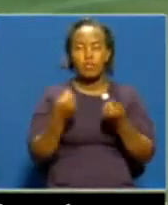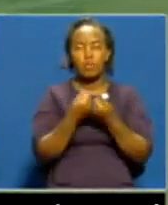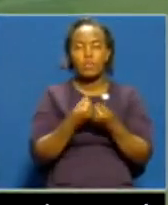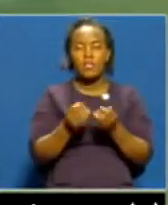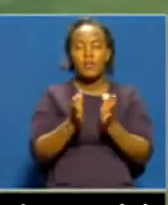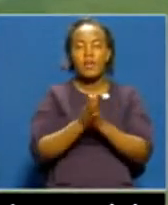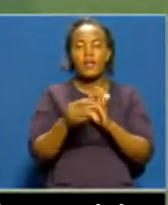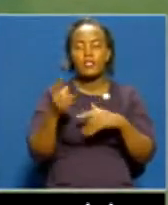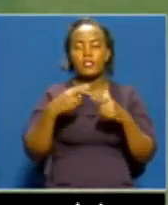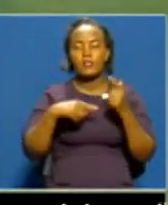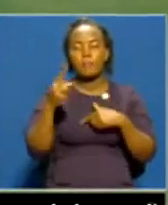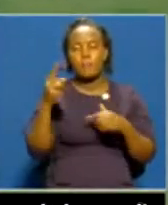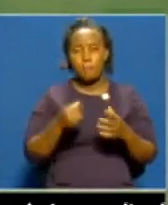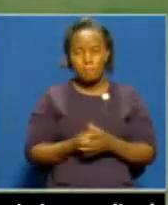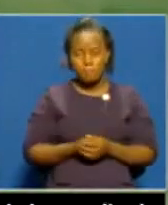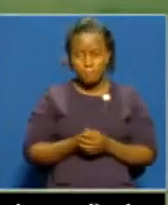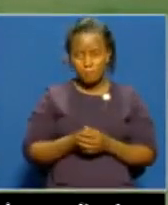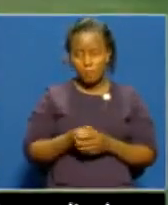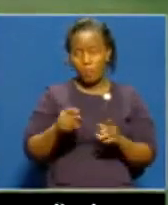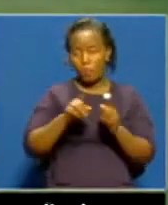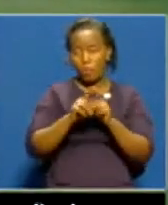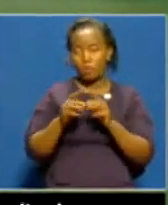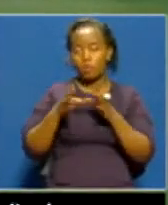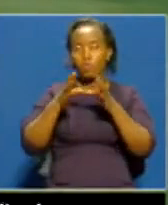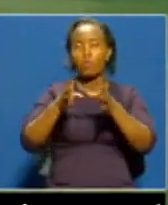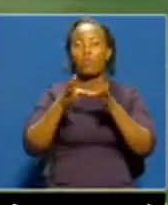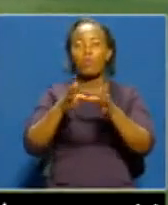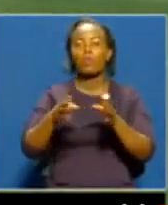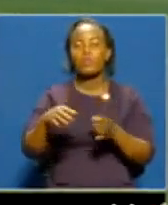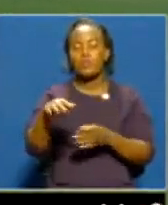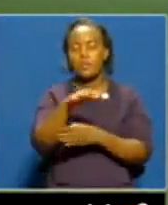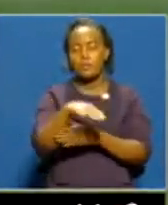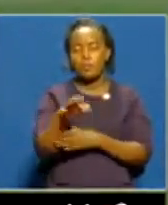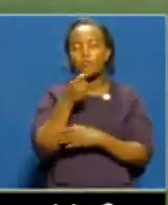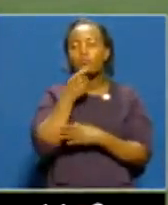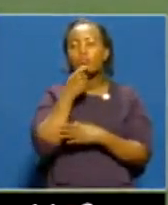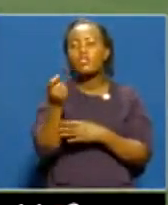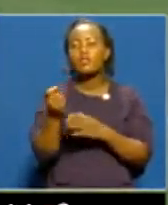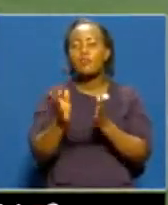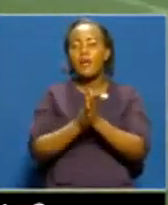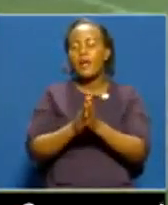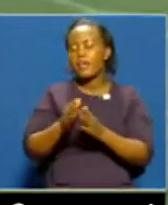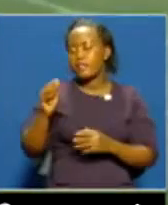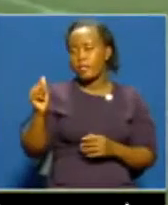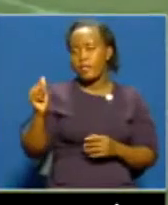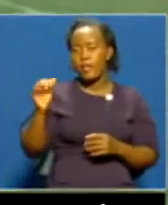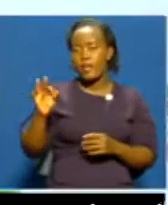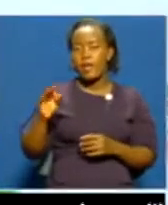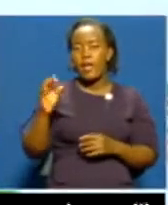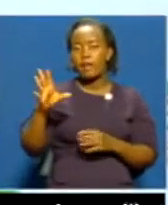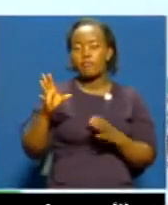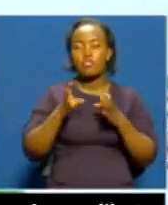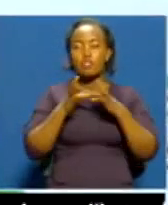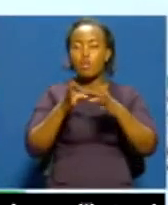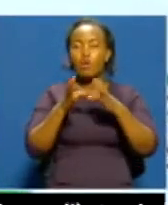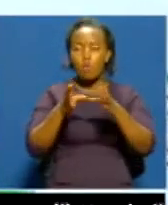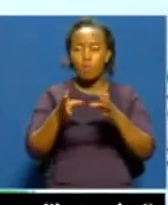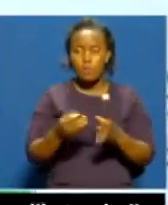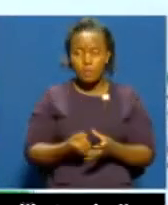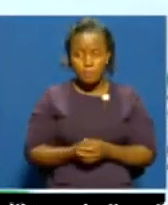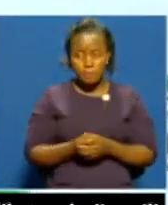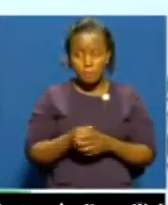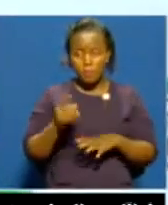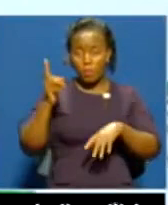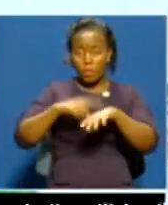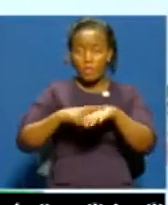Wazito. Pito alimpiku kocha Zedekia Ziko Otieno na kocha wa AFC Leopards Patrick Aussems. When the coach is